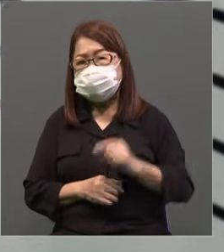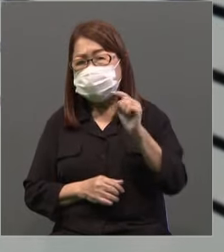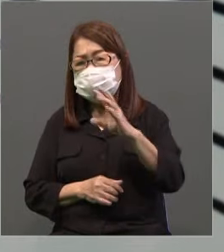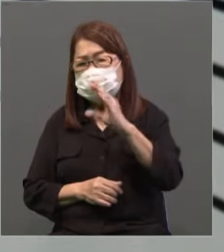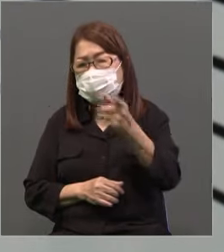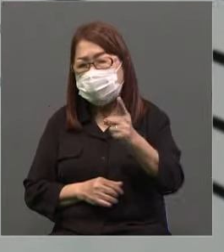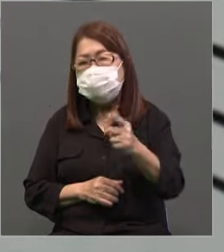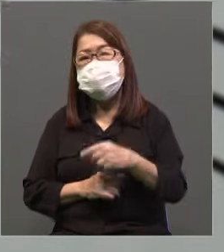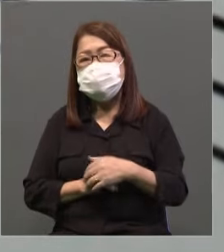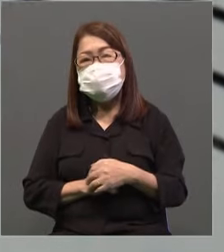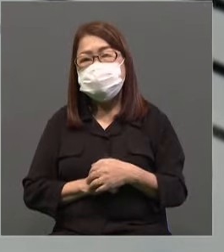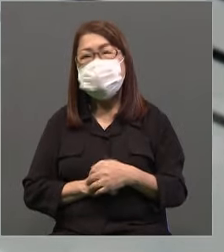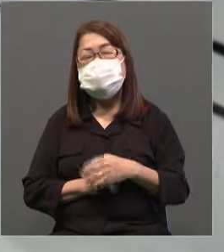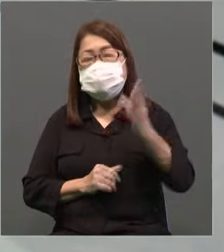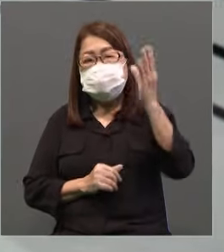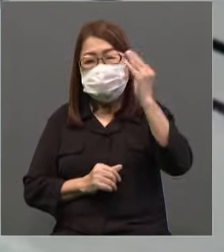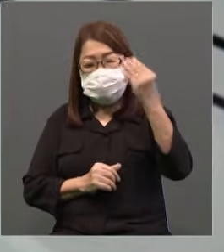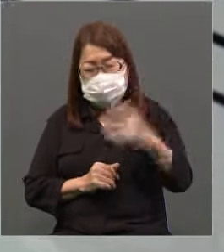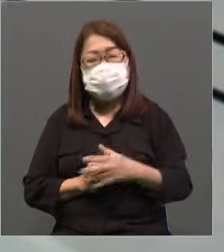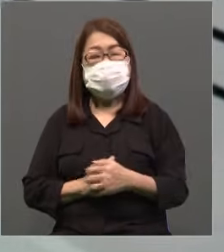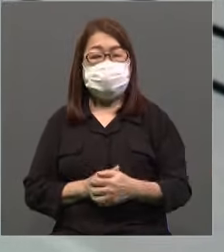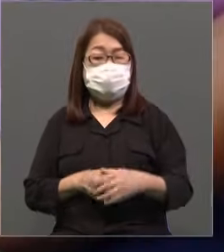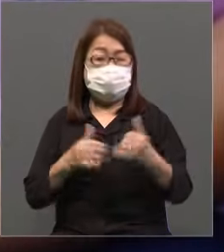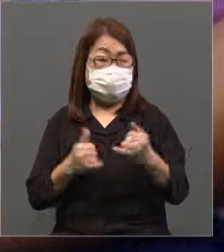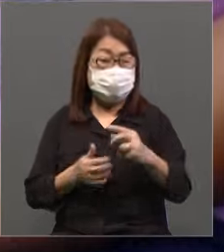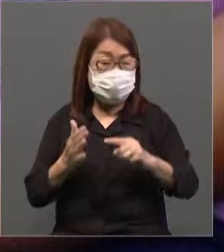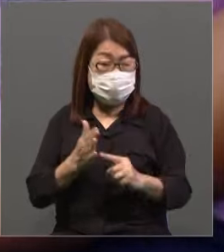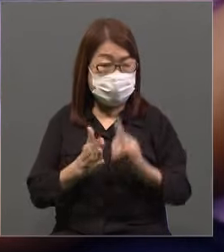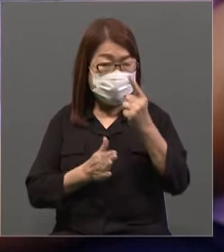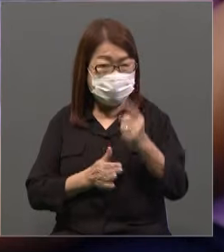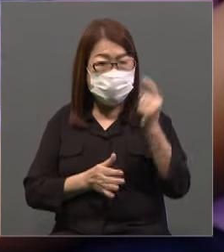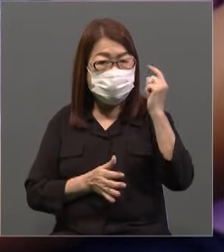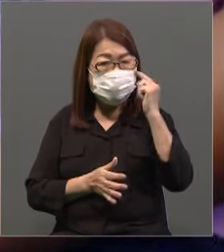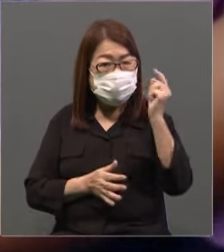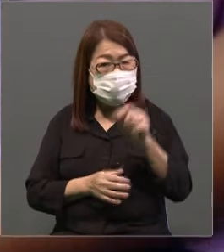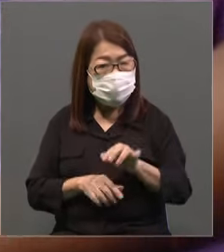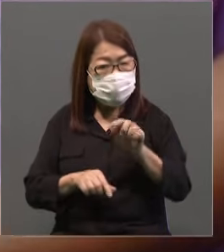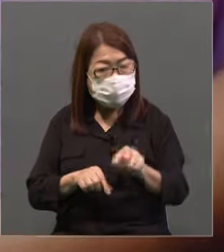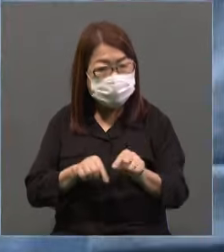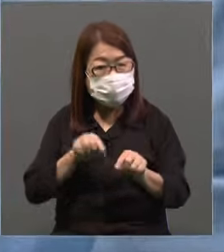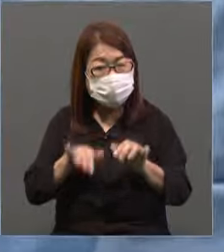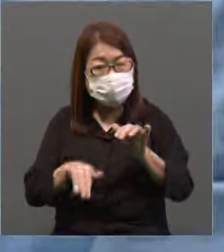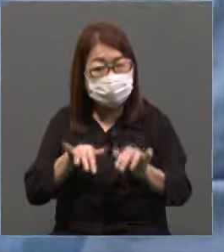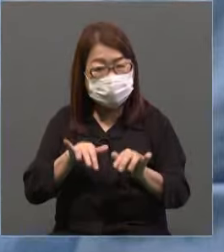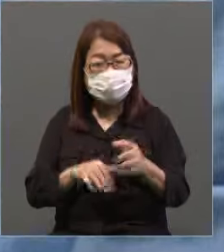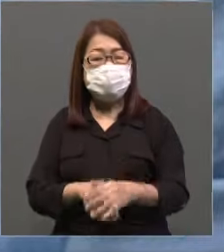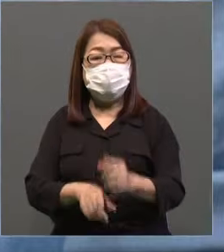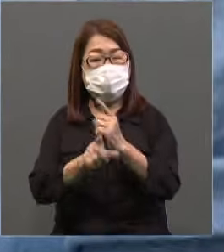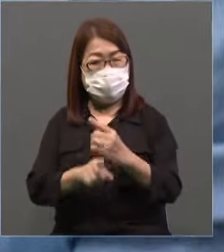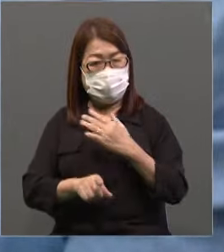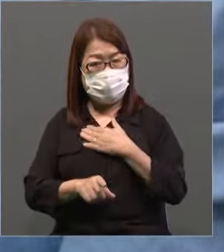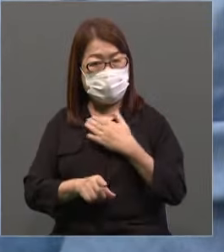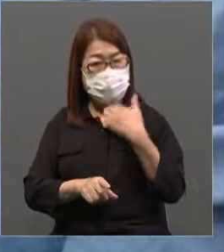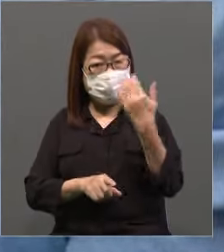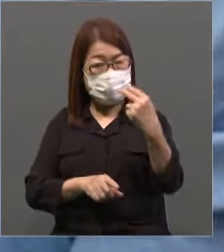รแล้วก็หลังจากนั้นก็จะเป็นการเล่นการรู้จักตัวโน้ตตัวแรกของเด็กๆที่จะต้องแบบว่าเล่นทำตัวอย่างก่อนโดนิ้วหนึ่ง